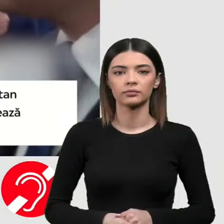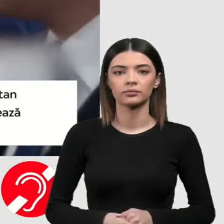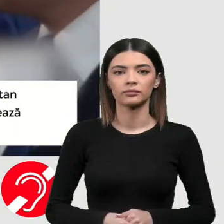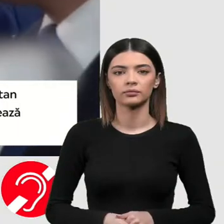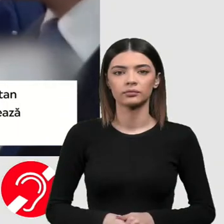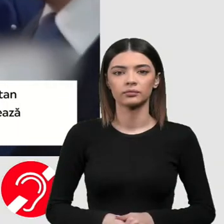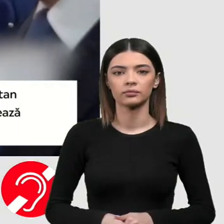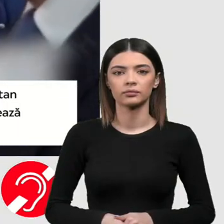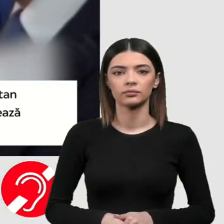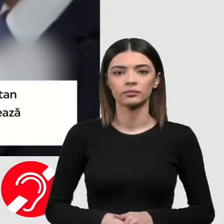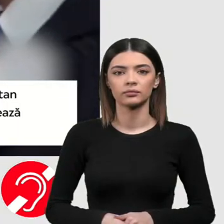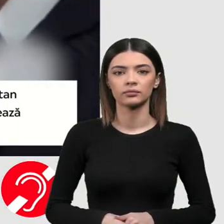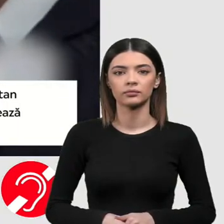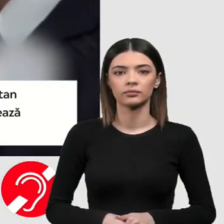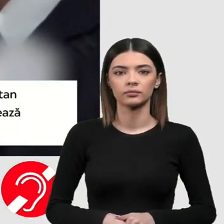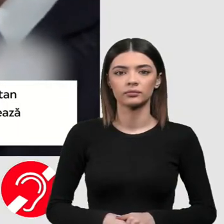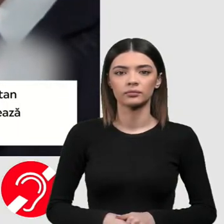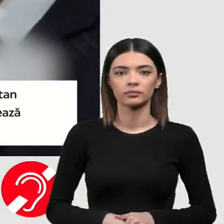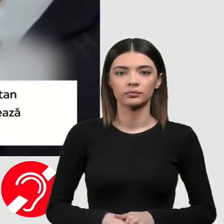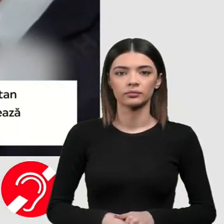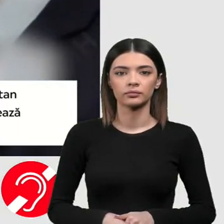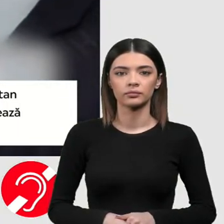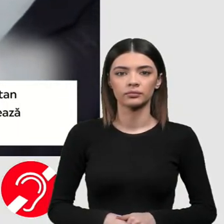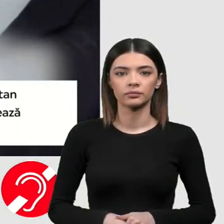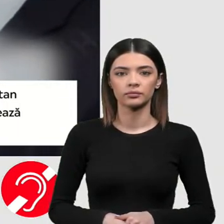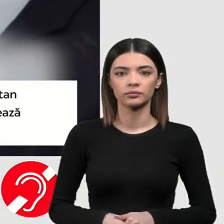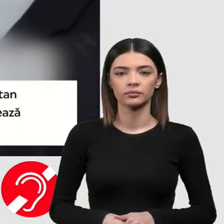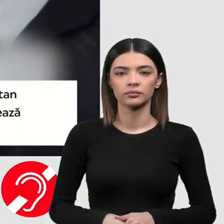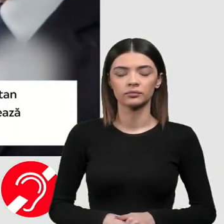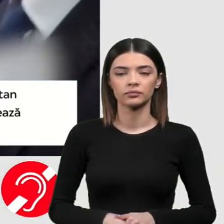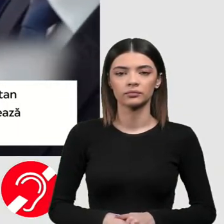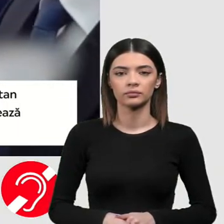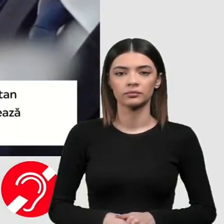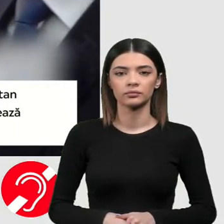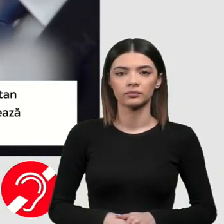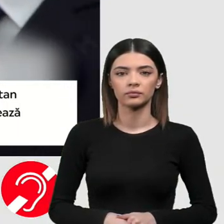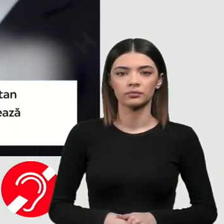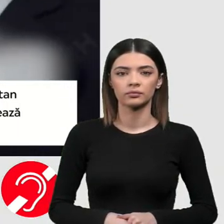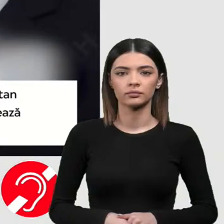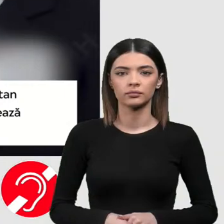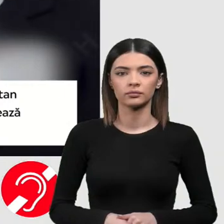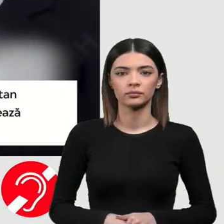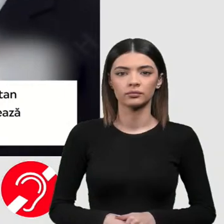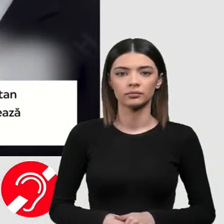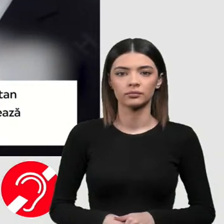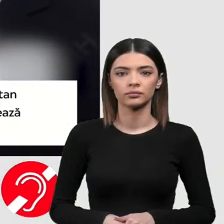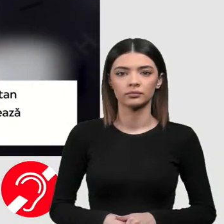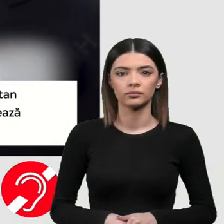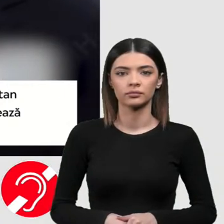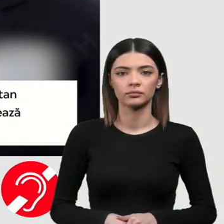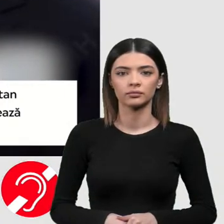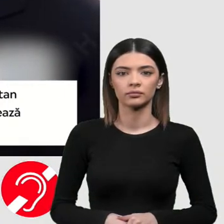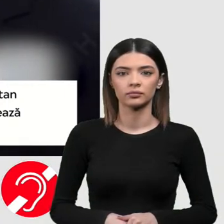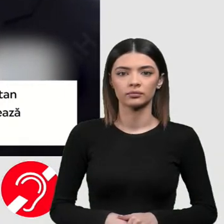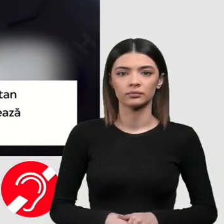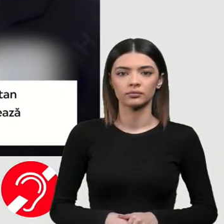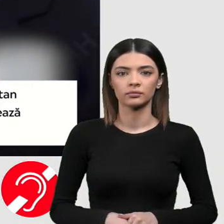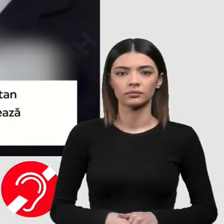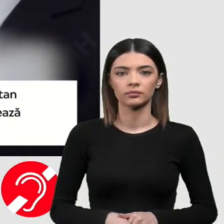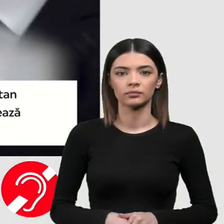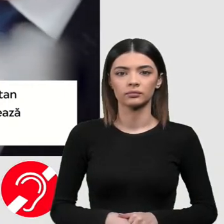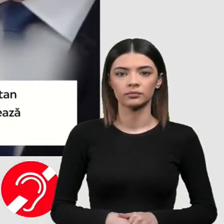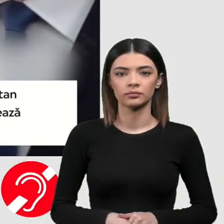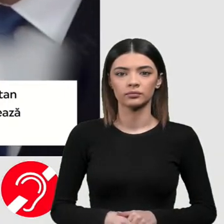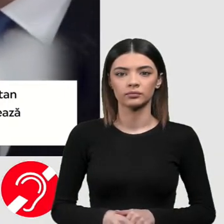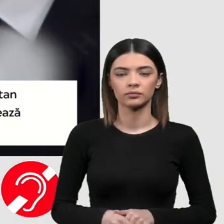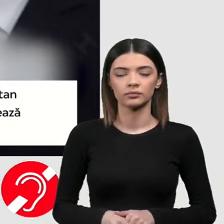сейчас Следственный комитет все проанализирует и будет информация. И спецслужбы, и правоохранительные органы, у них